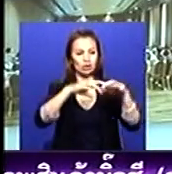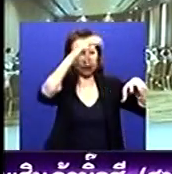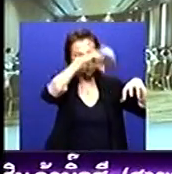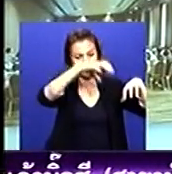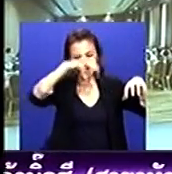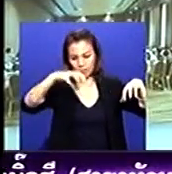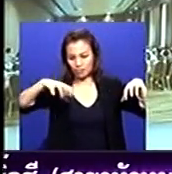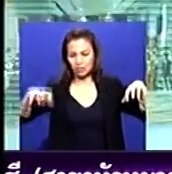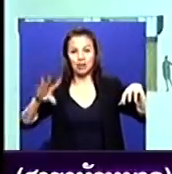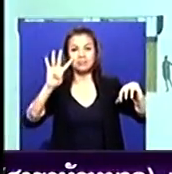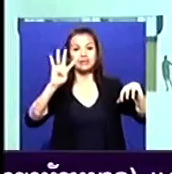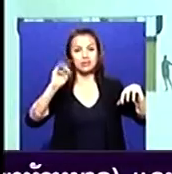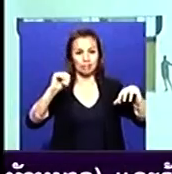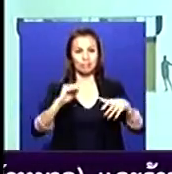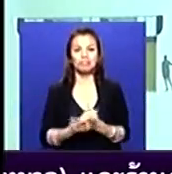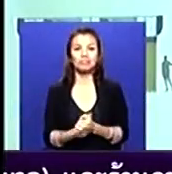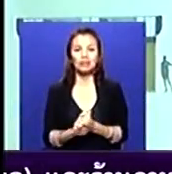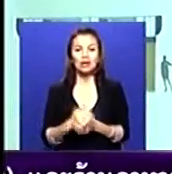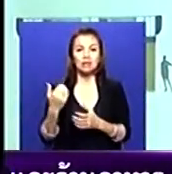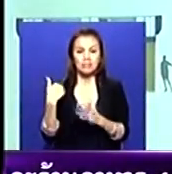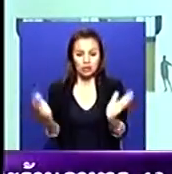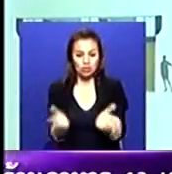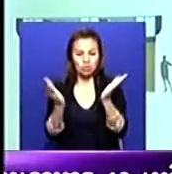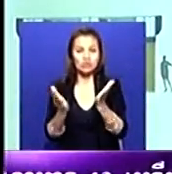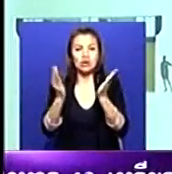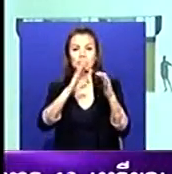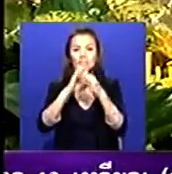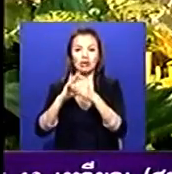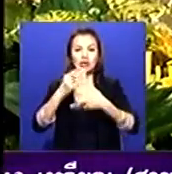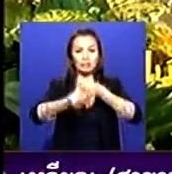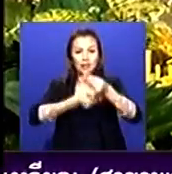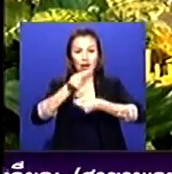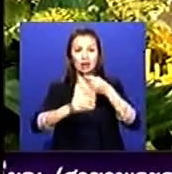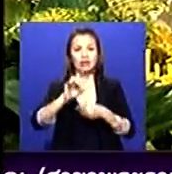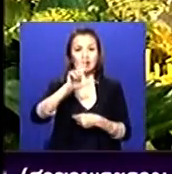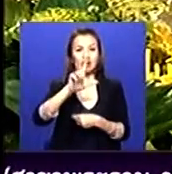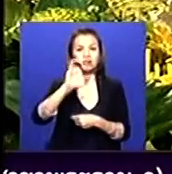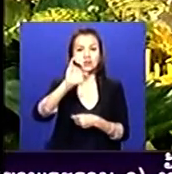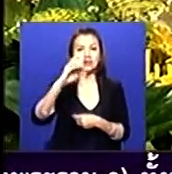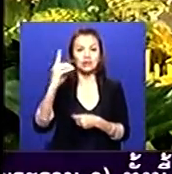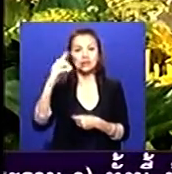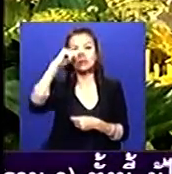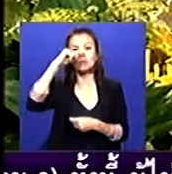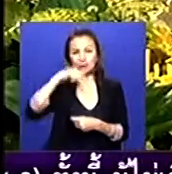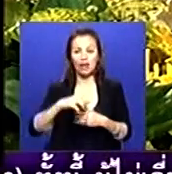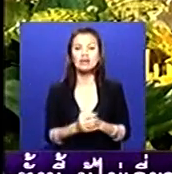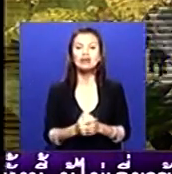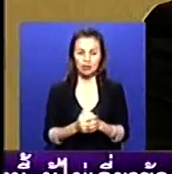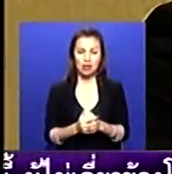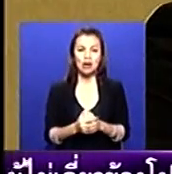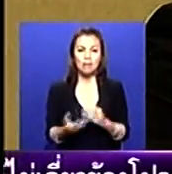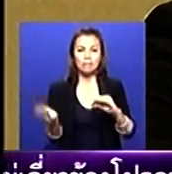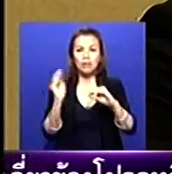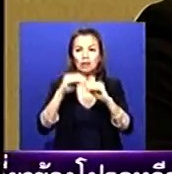หาเพื่อส่งเสริมให้เกิดการขยายตัวของตลาดผลิตภัณฑ์ LED ในประเทศไทยนอกจากนี้ยังเป็นการเพิ่มทางเลือกใน